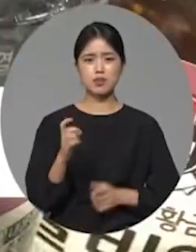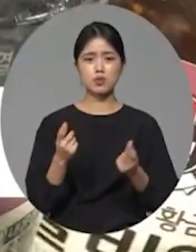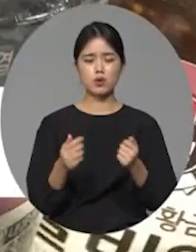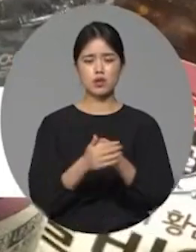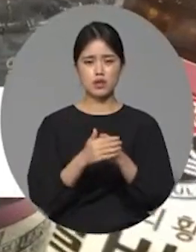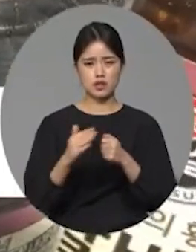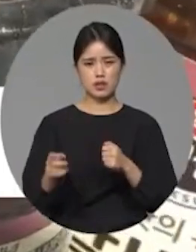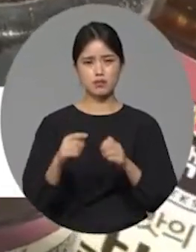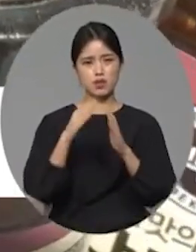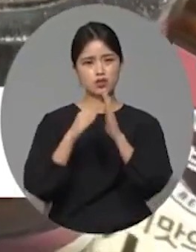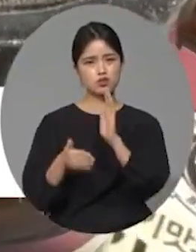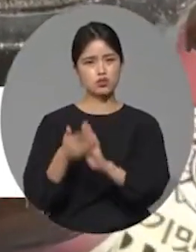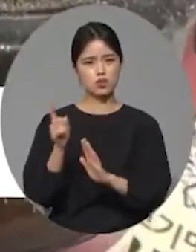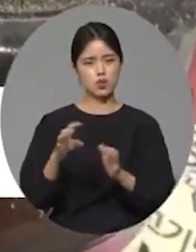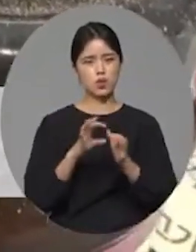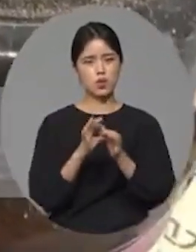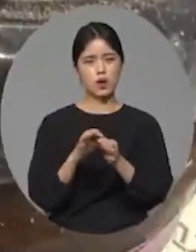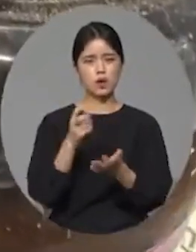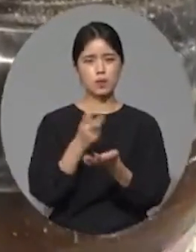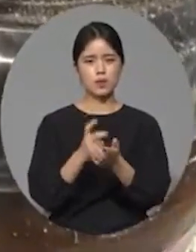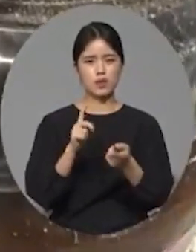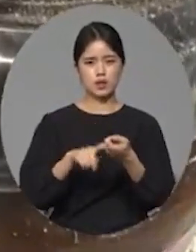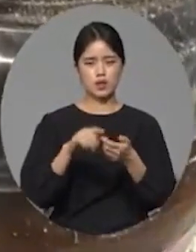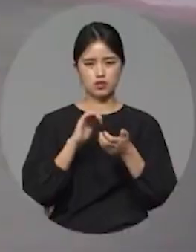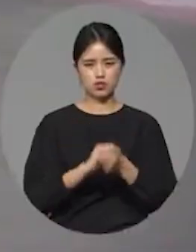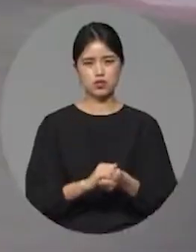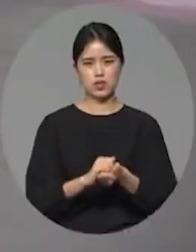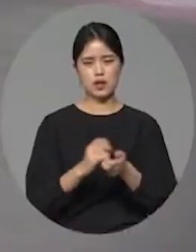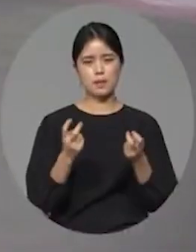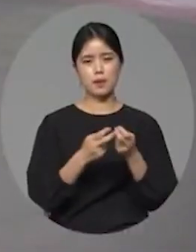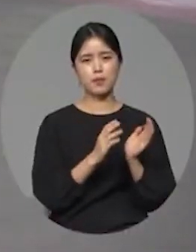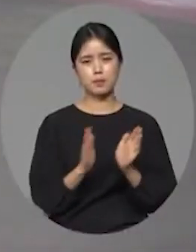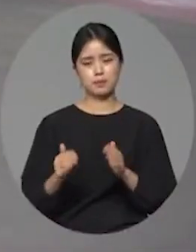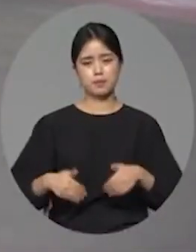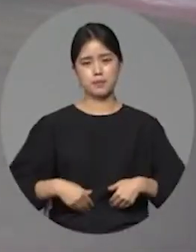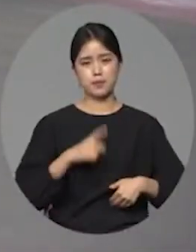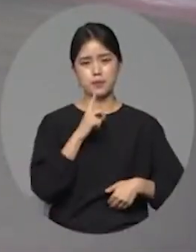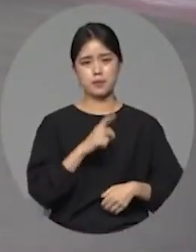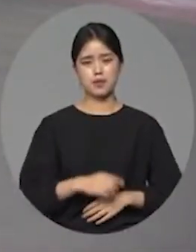전주 씨도 관련법에 주 난 규제와 대책을 마련해야 한다 고 밝혔습니다